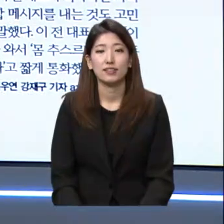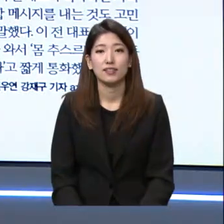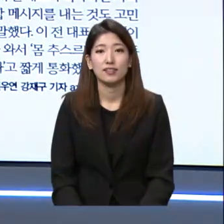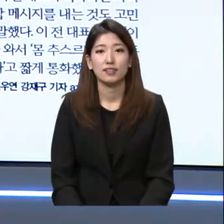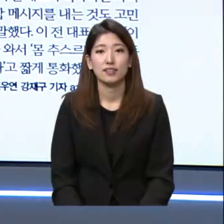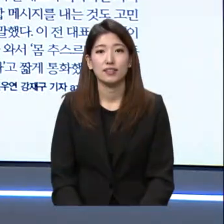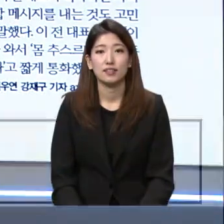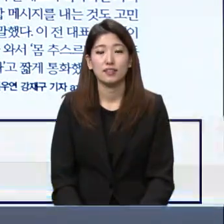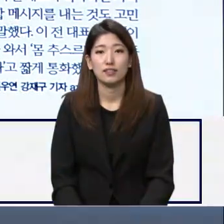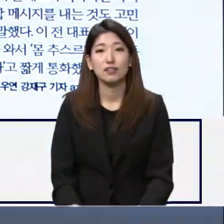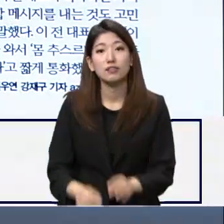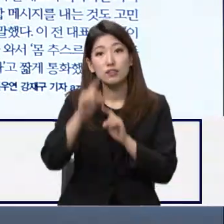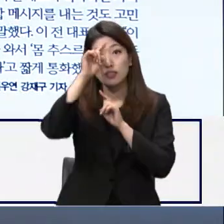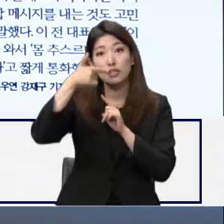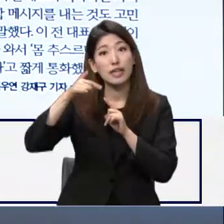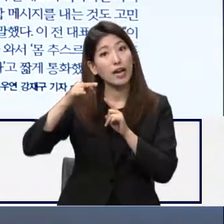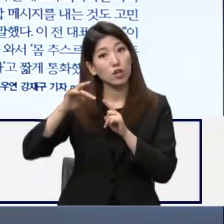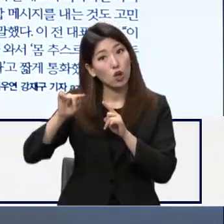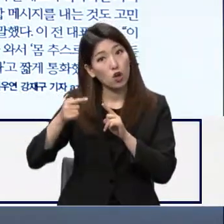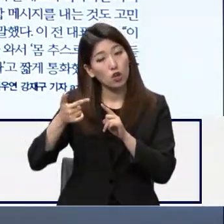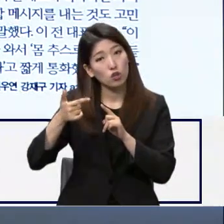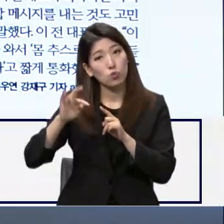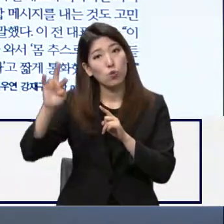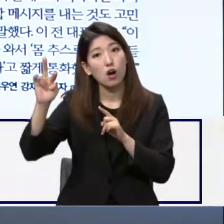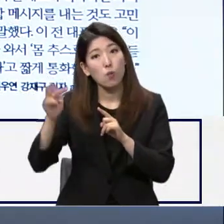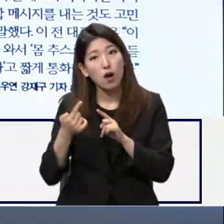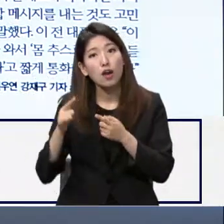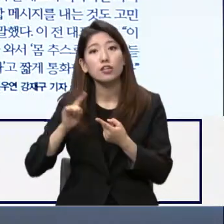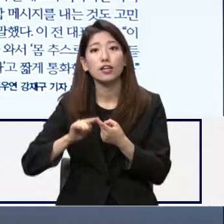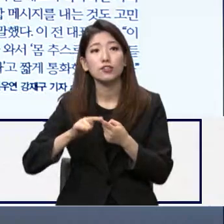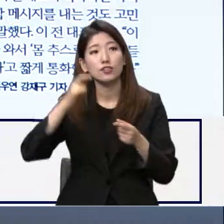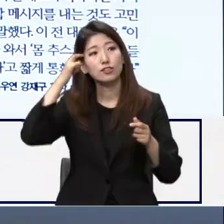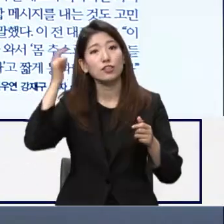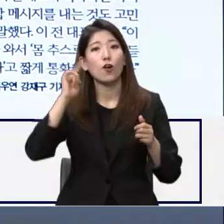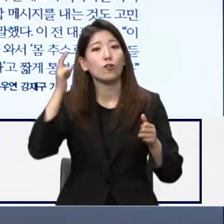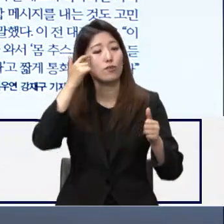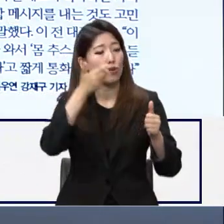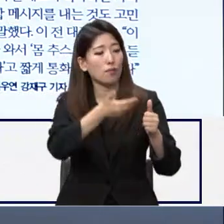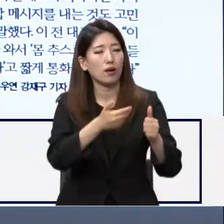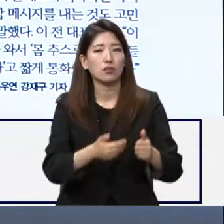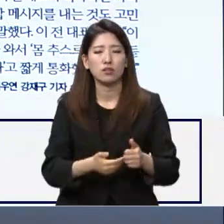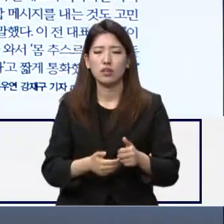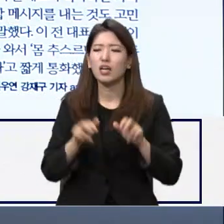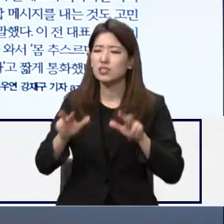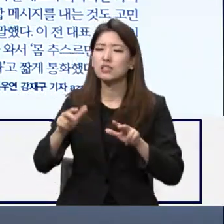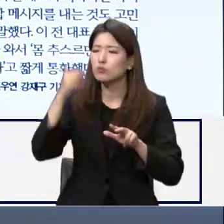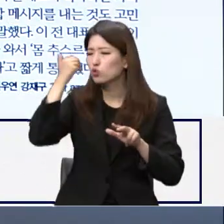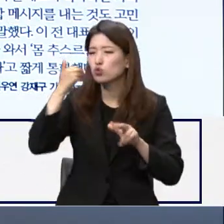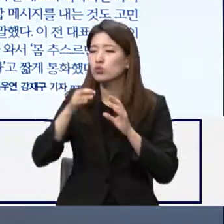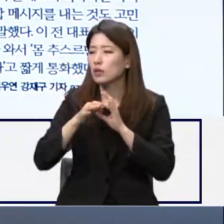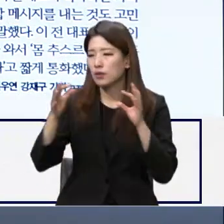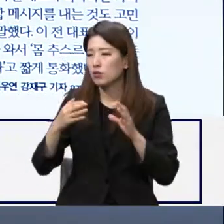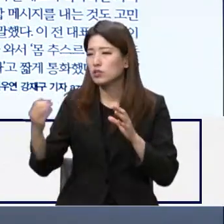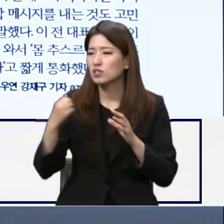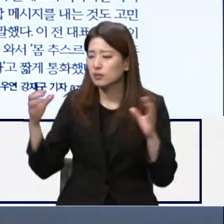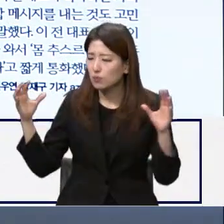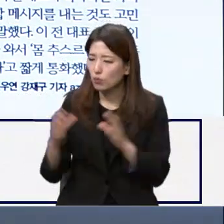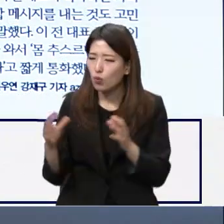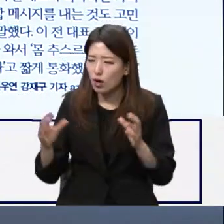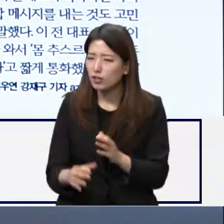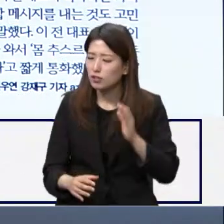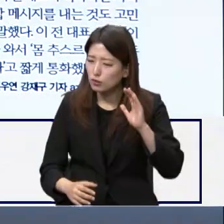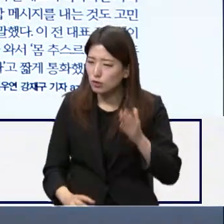어떻게 보십니까라고 물었더니 이재명 대표 지금은 백지장도 맞들어야 할